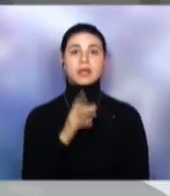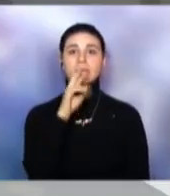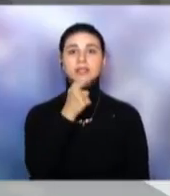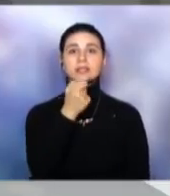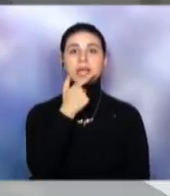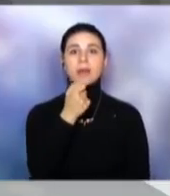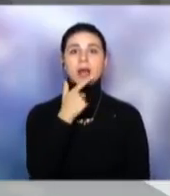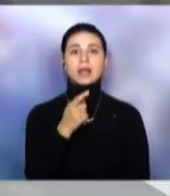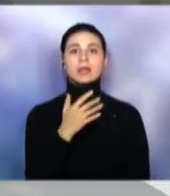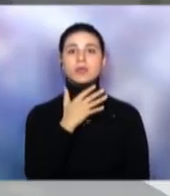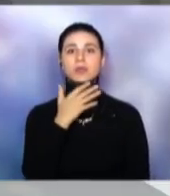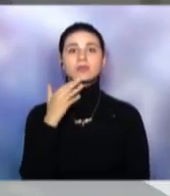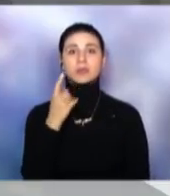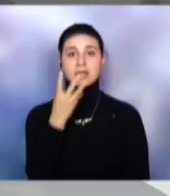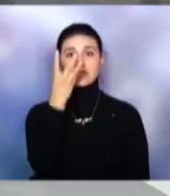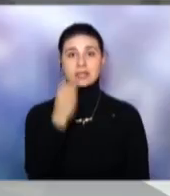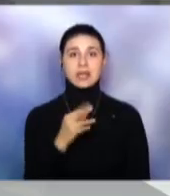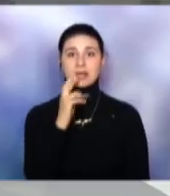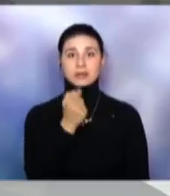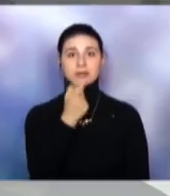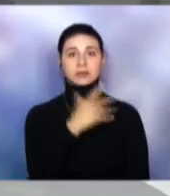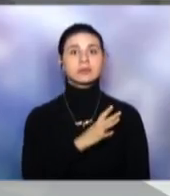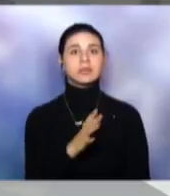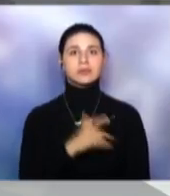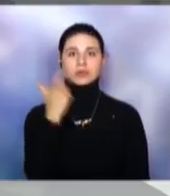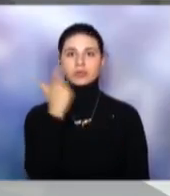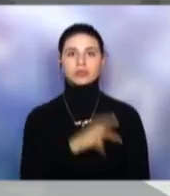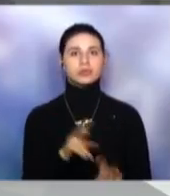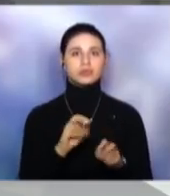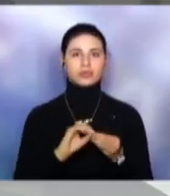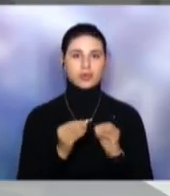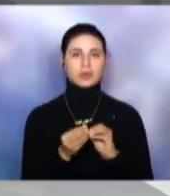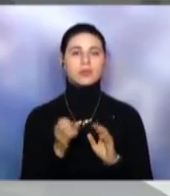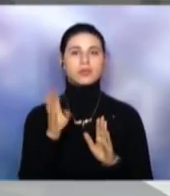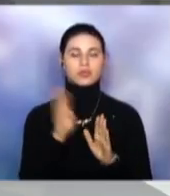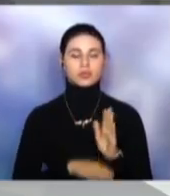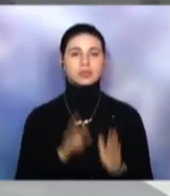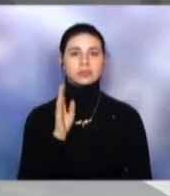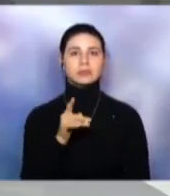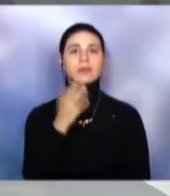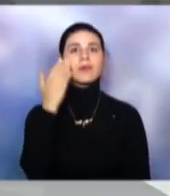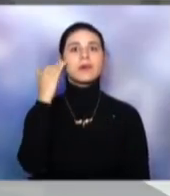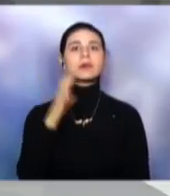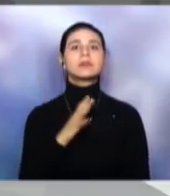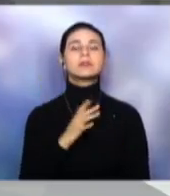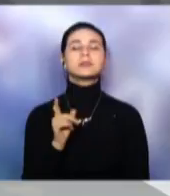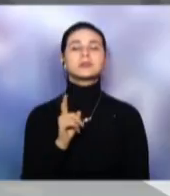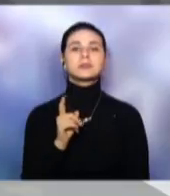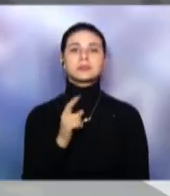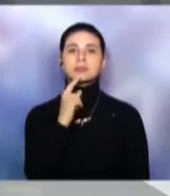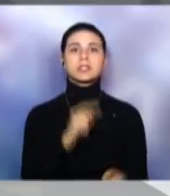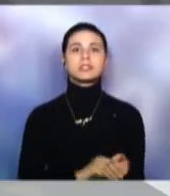უმეტესობის ერთი დღე ჩაგდებაც კი იწვევს იმ თერაპიული კონცენტრაციის გაქრობას, რასაც მანამდე შეიძლება წლები მოუნდა, რომ